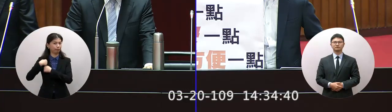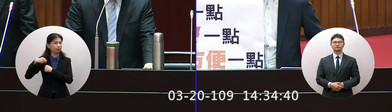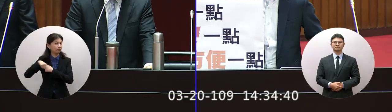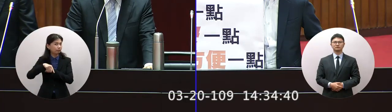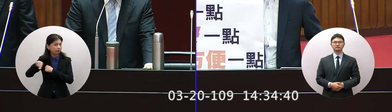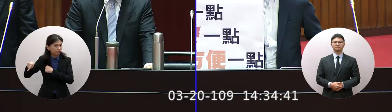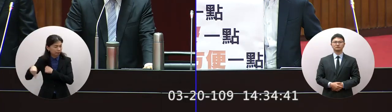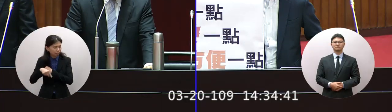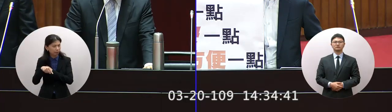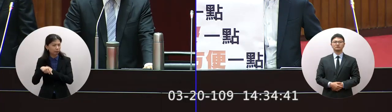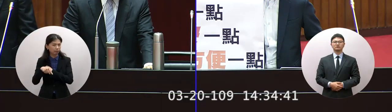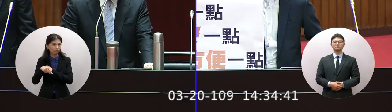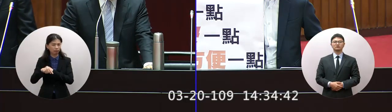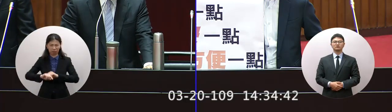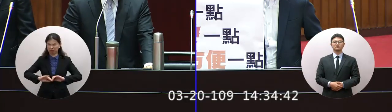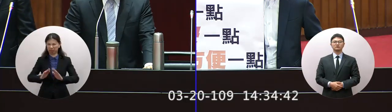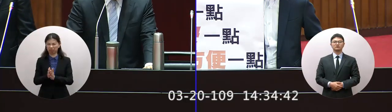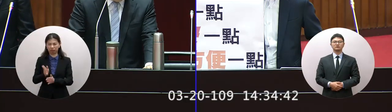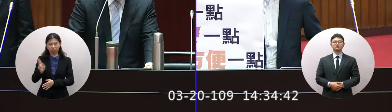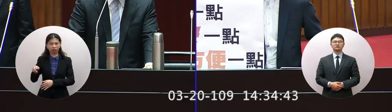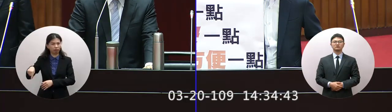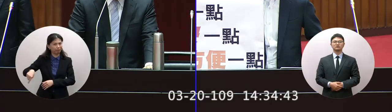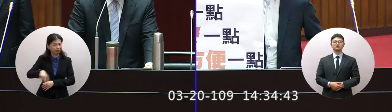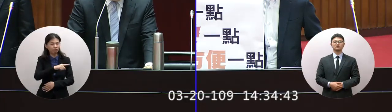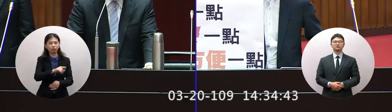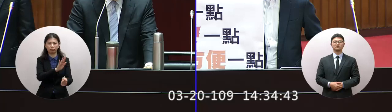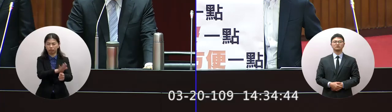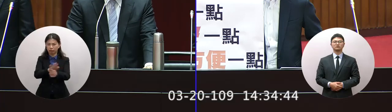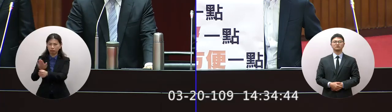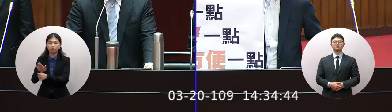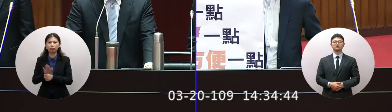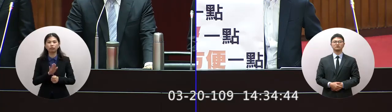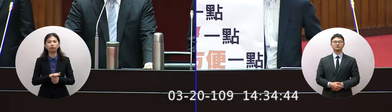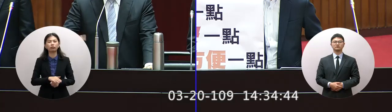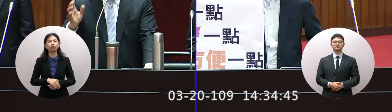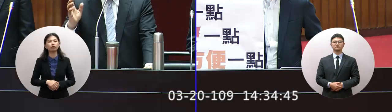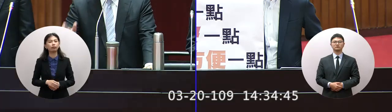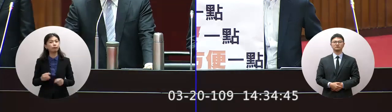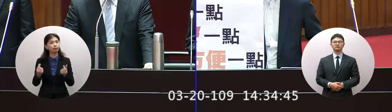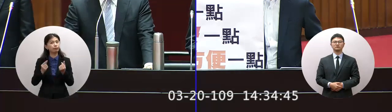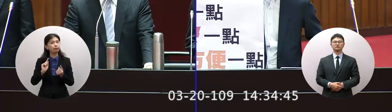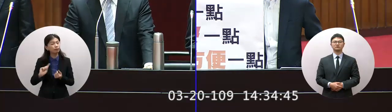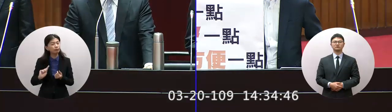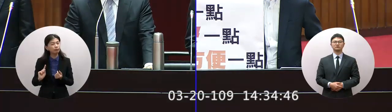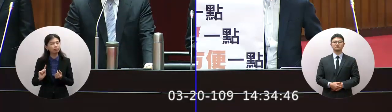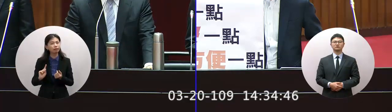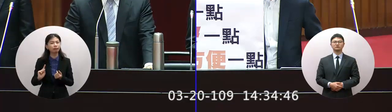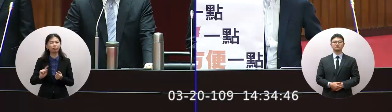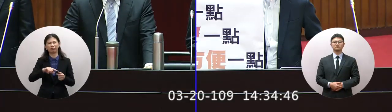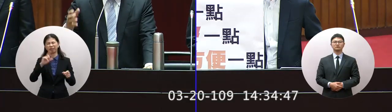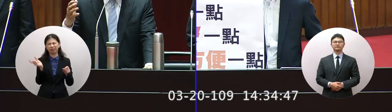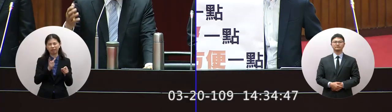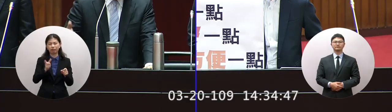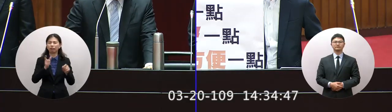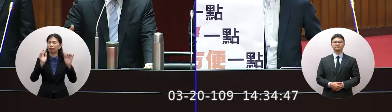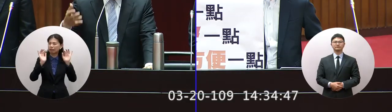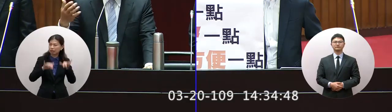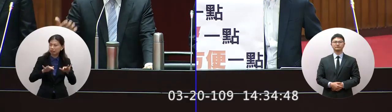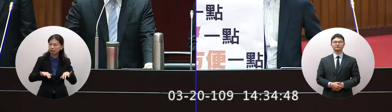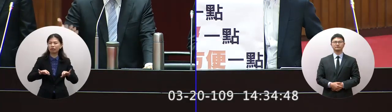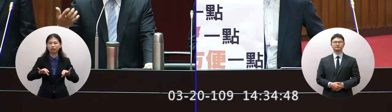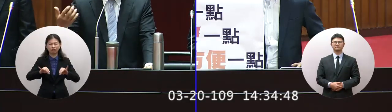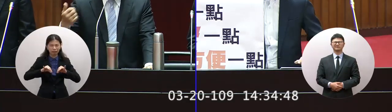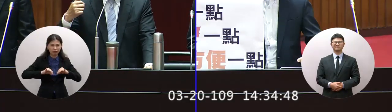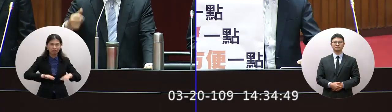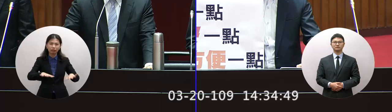兄都在第一时间在第一线支援，无论是碰到天然灾害，像地